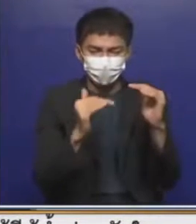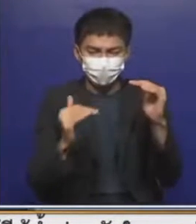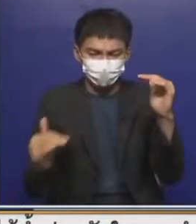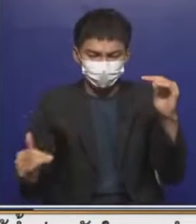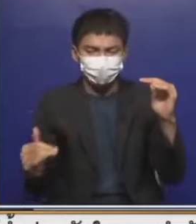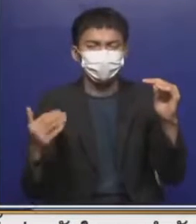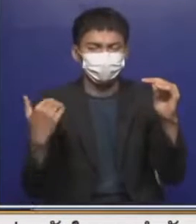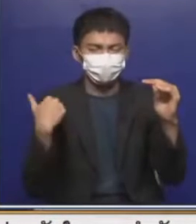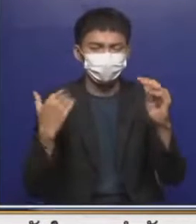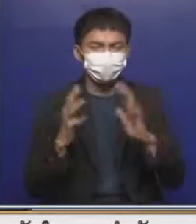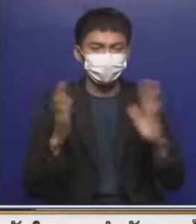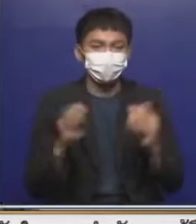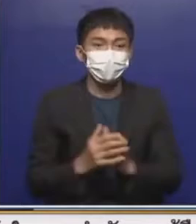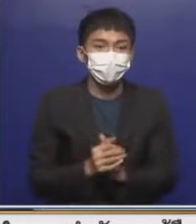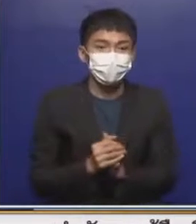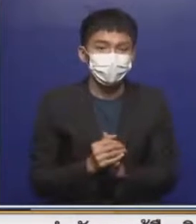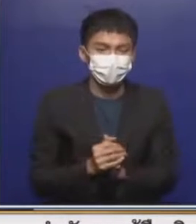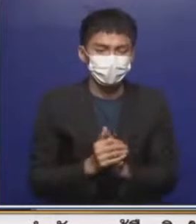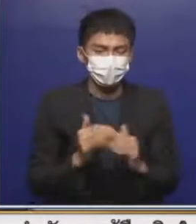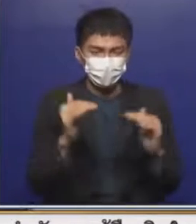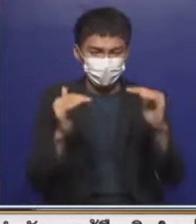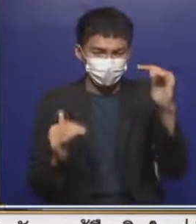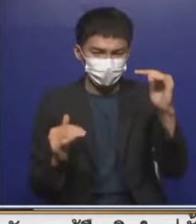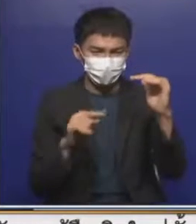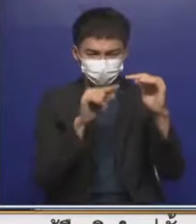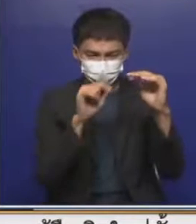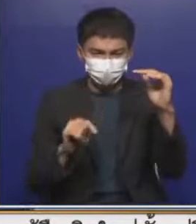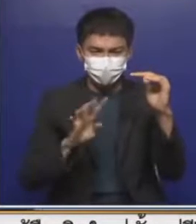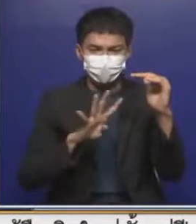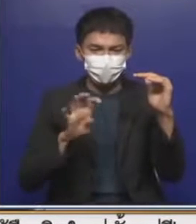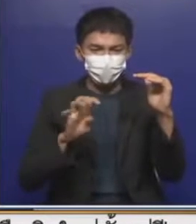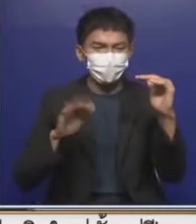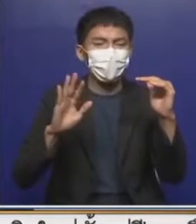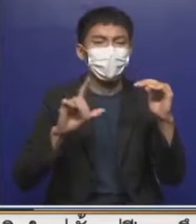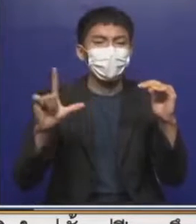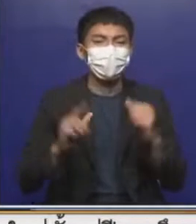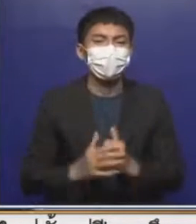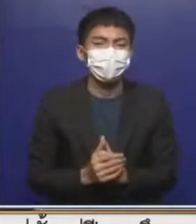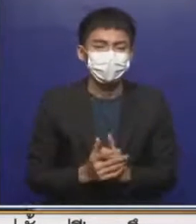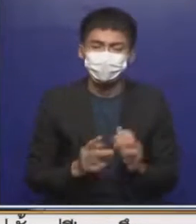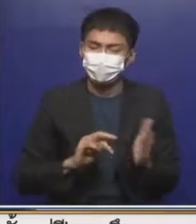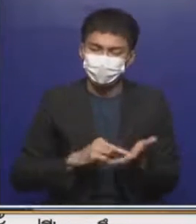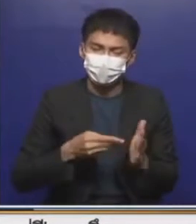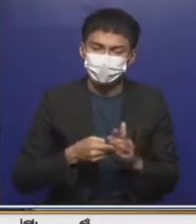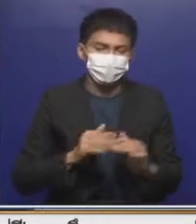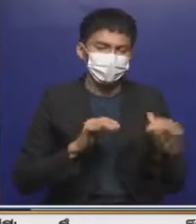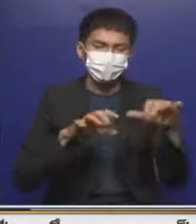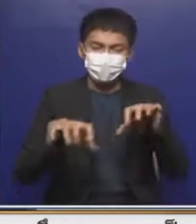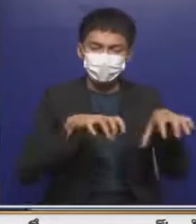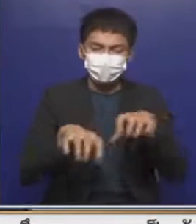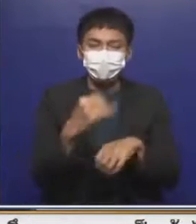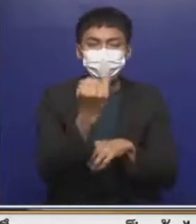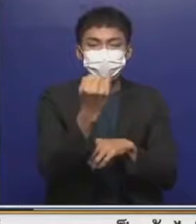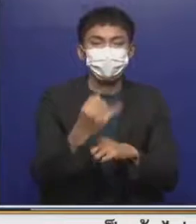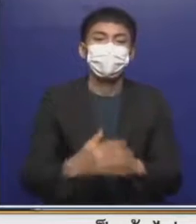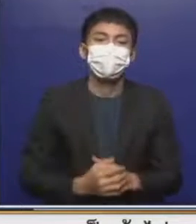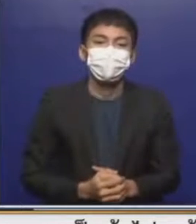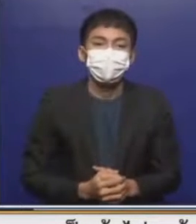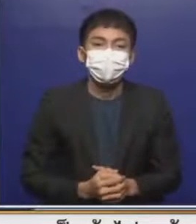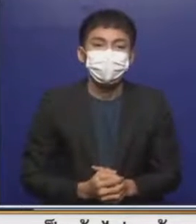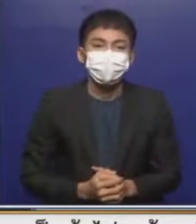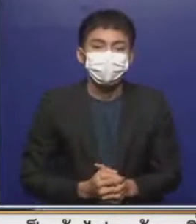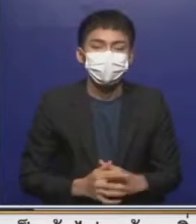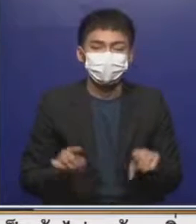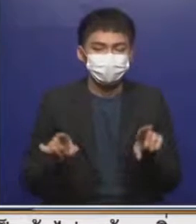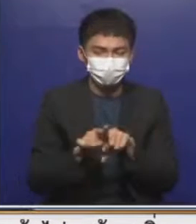ไม่เจอกโควิดถึง 470 ล้านนี่มเปกจัดงกประมาณทไ้ 3 อสำนึกที่สุแล้วเหมือนให้เขา